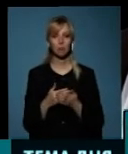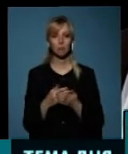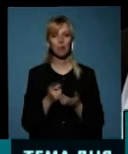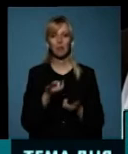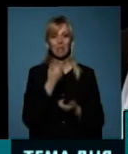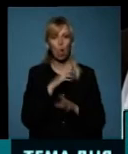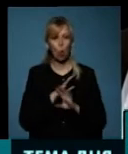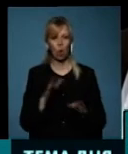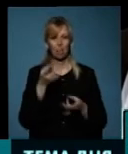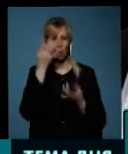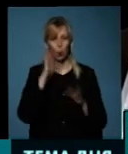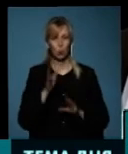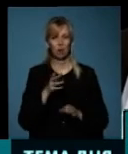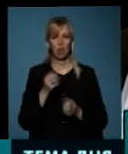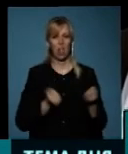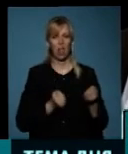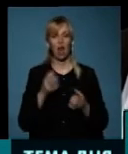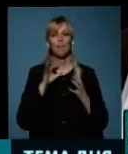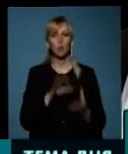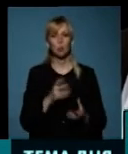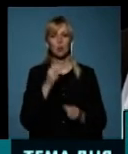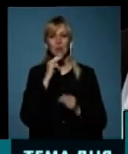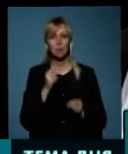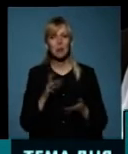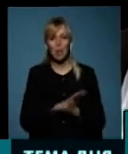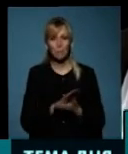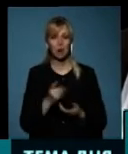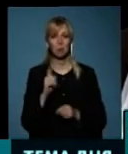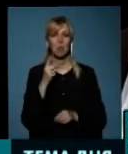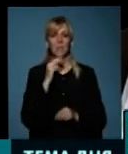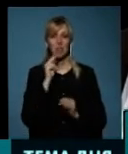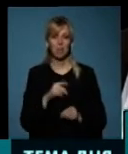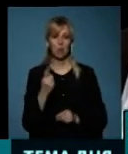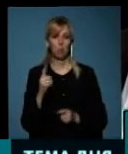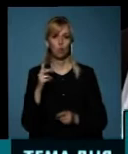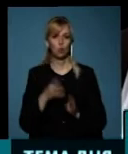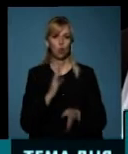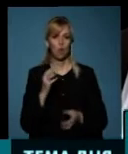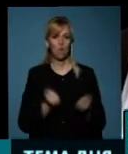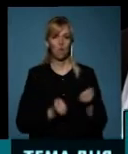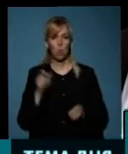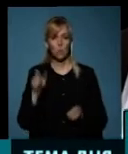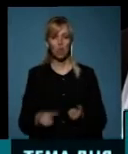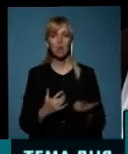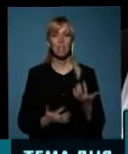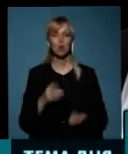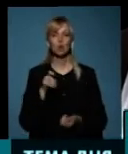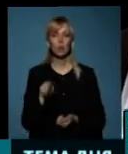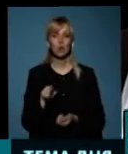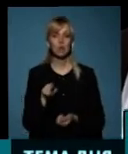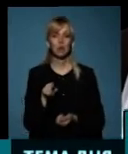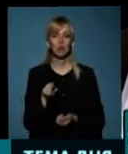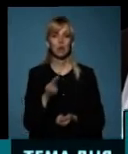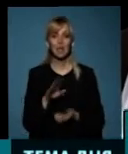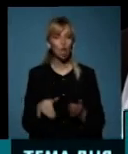неохайний автобус, це вина, неприбраний автобус, це вина в першу чергу водія. Якщо він, ну, я вам скажу, що